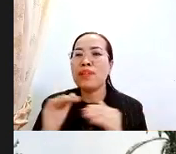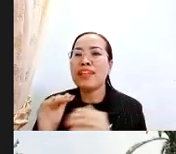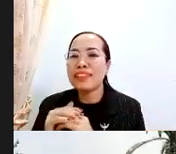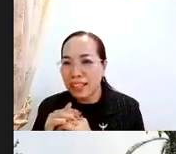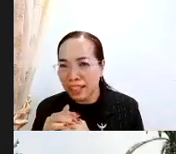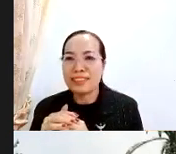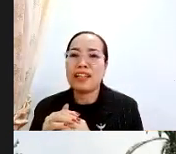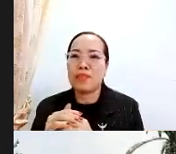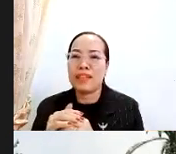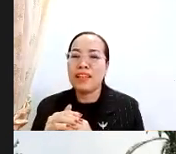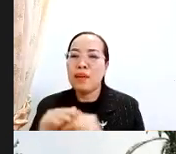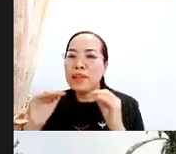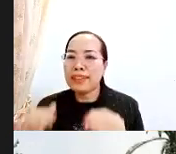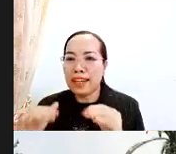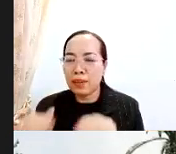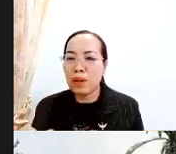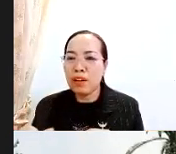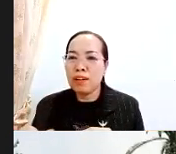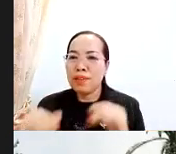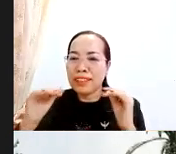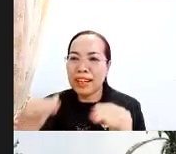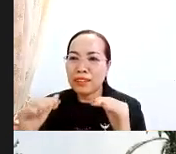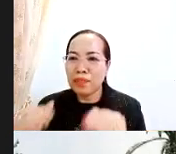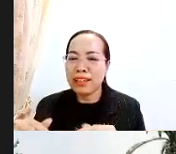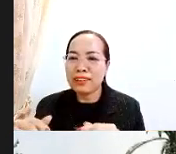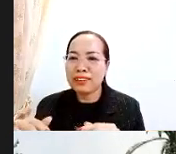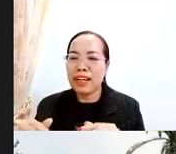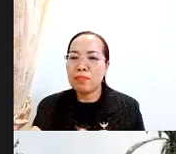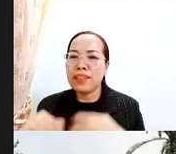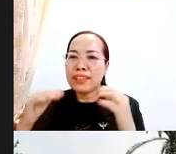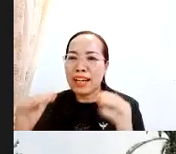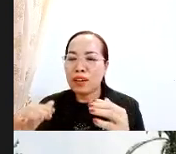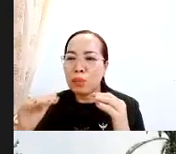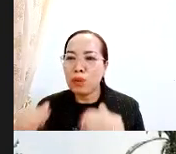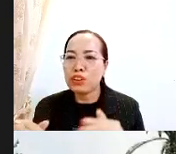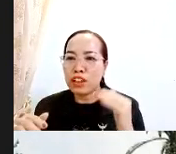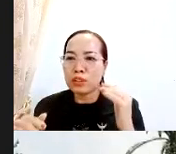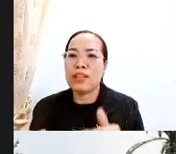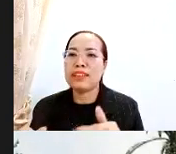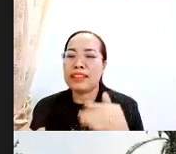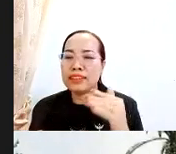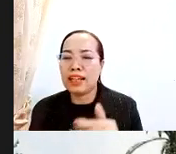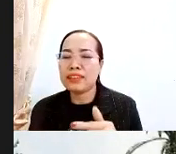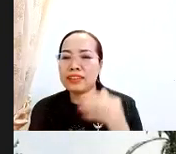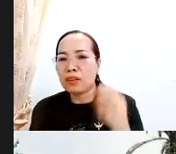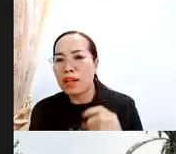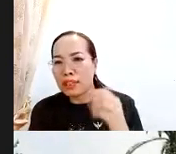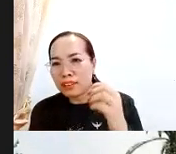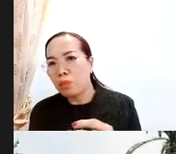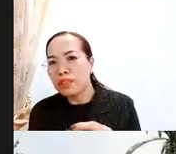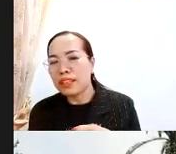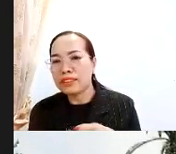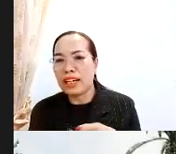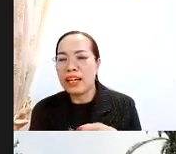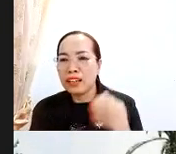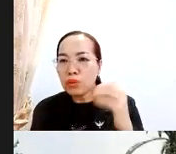nhóm không miên tê ca chạy lè miên tạc ca lụa miên tạc ca chùm nâng chạc miên tạc ca lộp luôn trong chùm nâng căn là trai cắt stock căn là